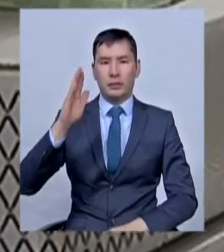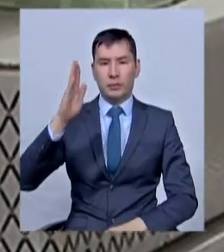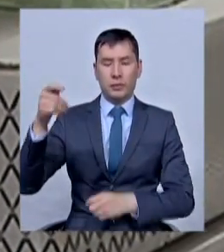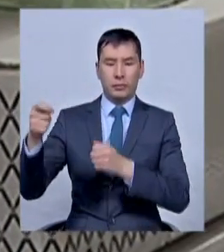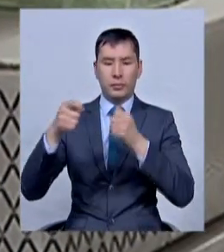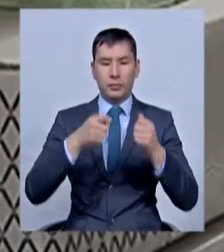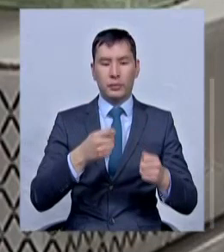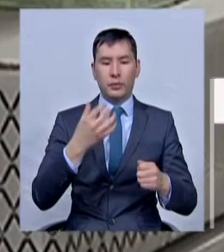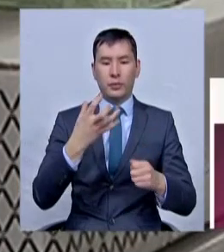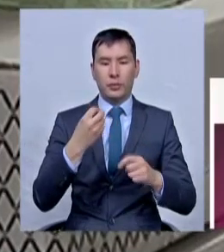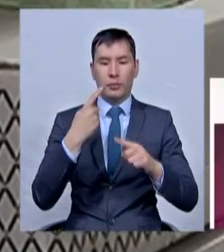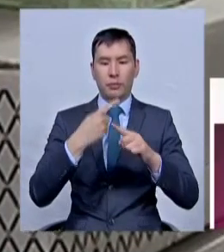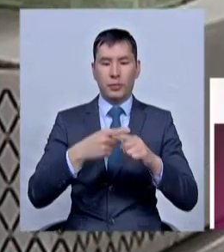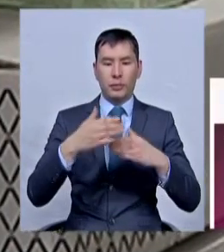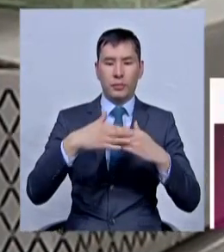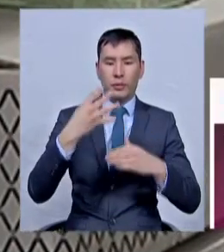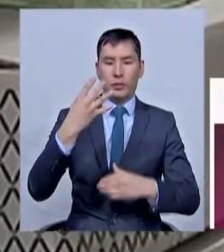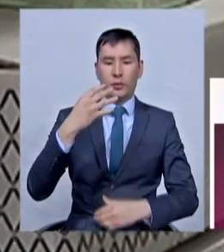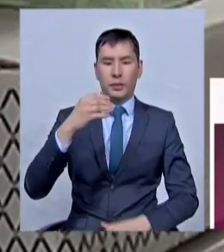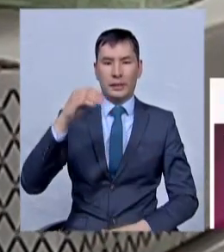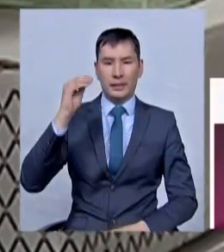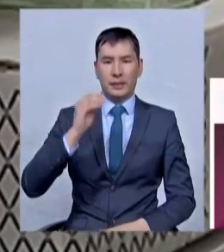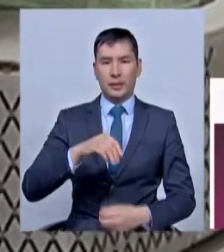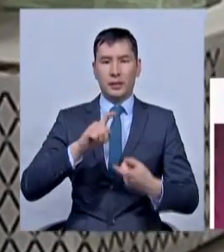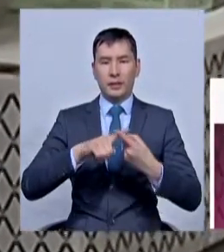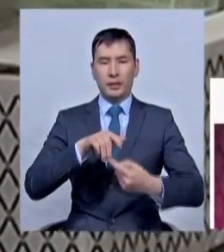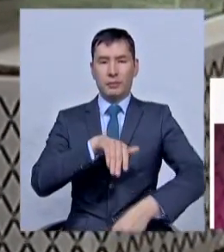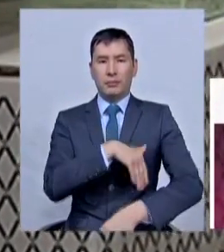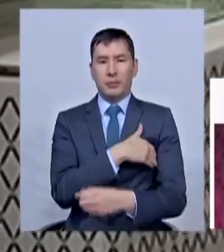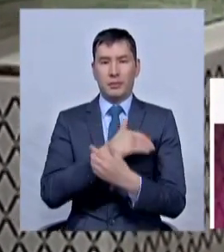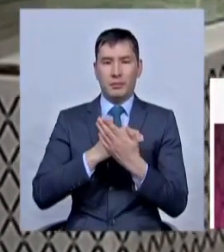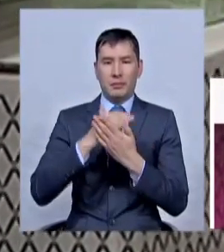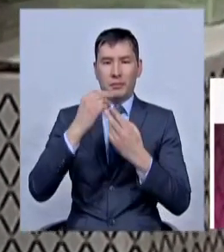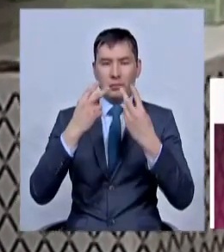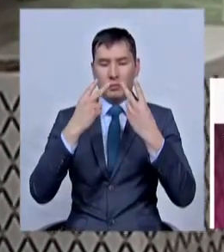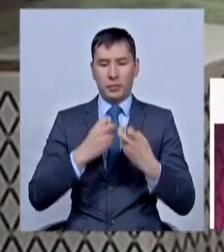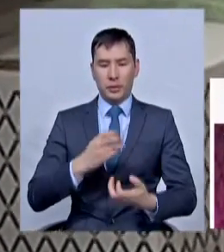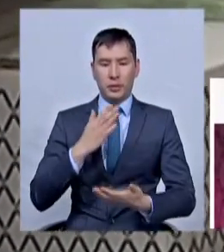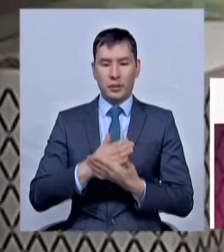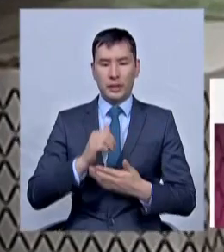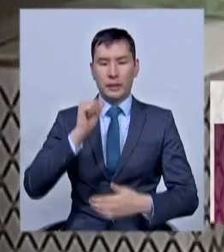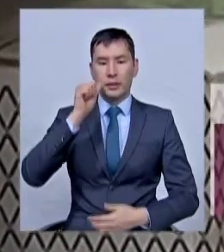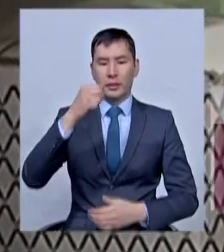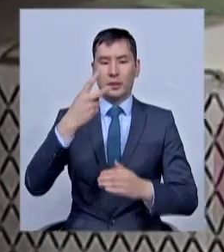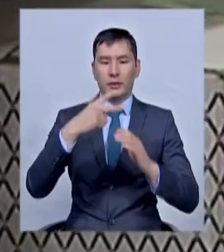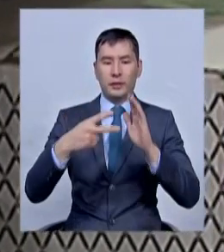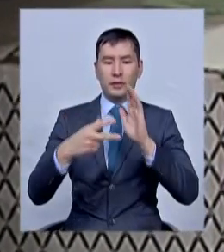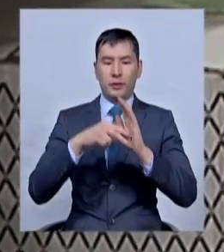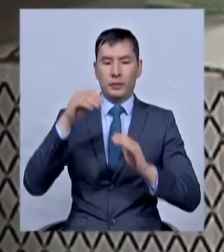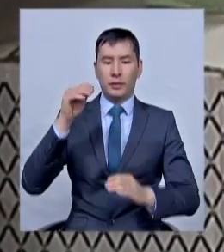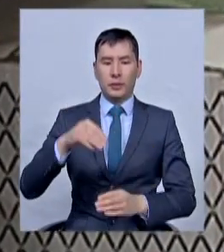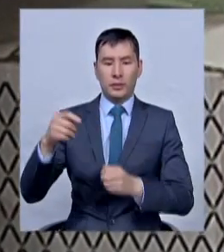бөлек қоймада 40 мыңнан астам дене қызуын өлшейтін құрал бар екен. Ертең тағы 128 мыңдан ас сынапты